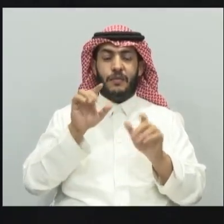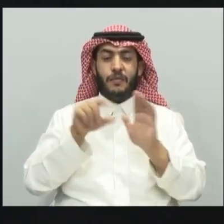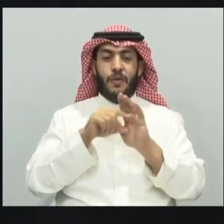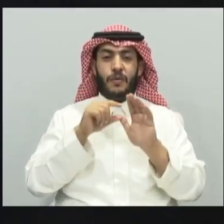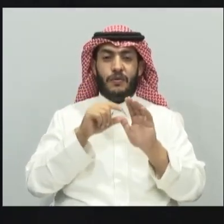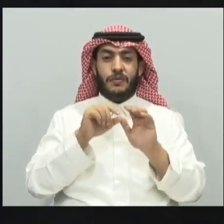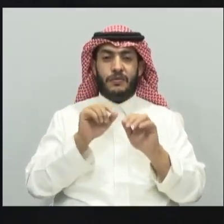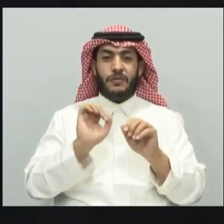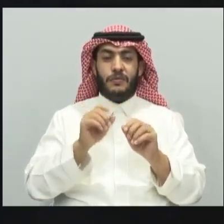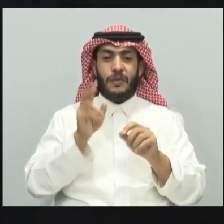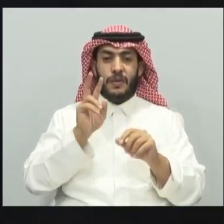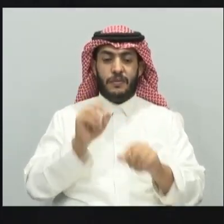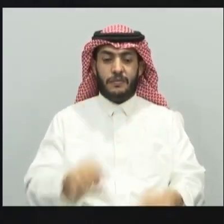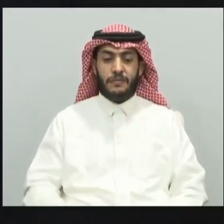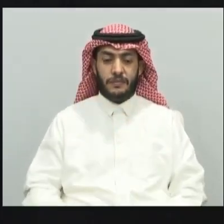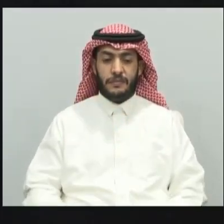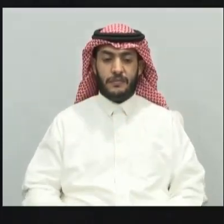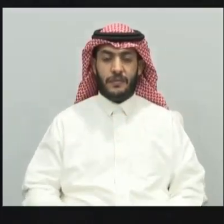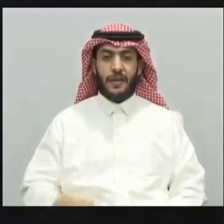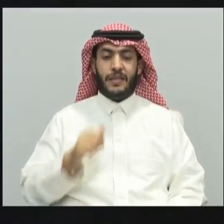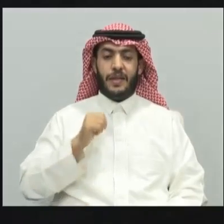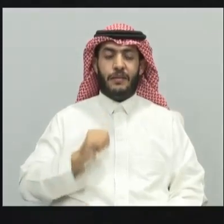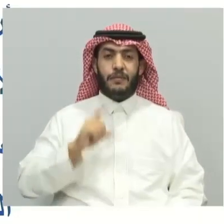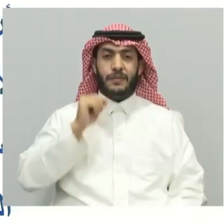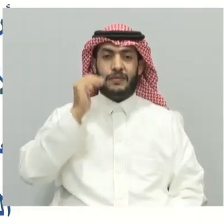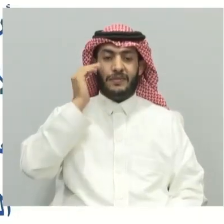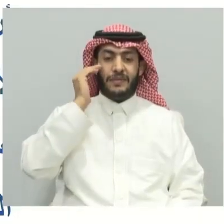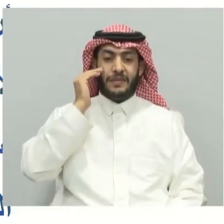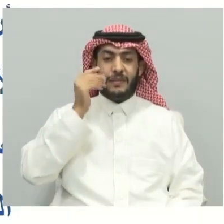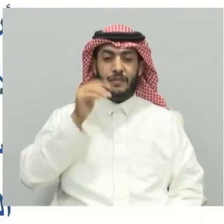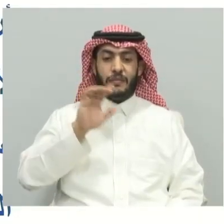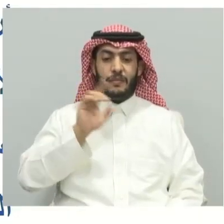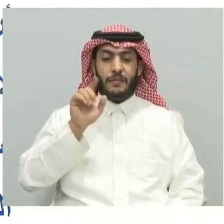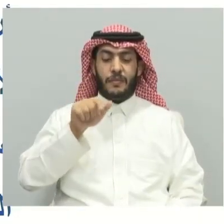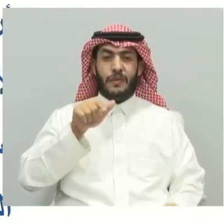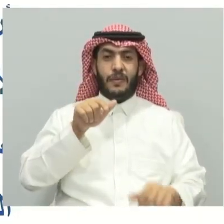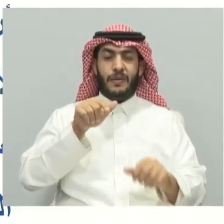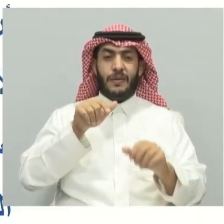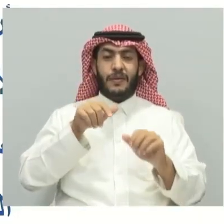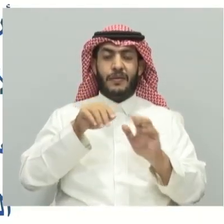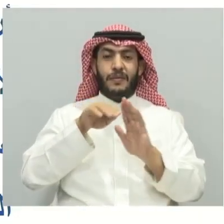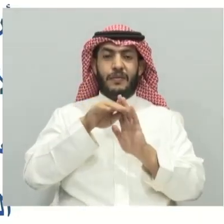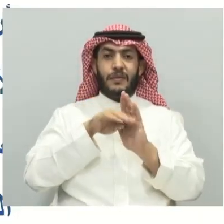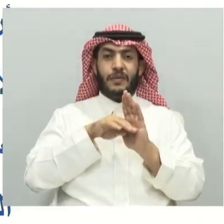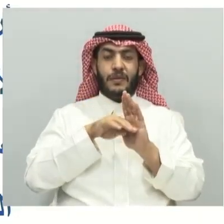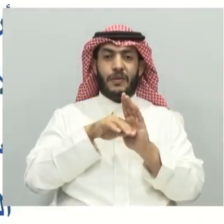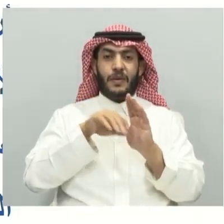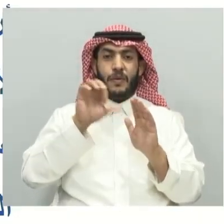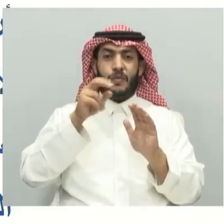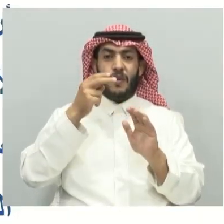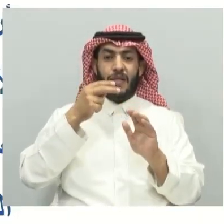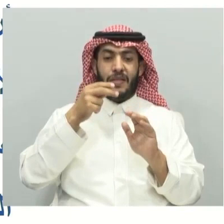الموضوعه المكذوبه بعد هذا ايها الطلاب والطالبات ايضا لم يتخذ الوضع صوره واحده